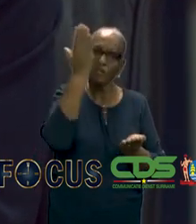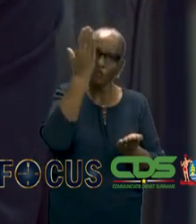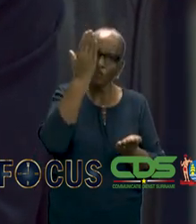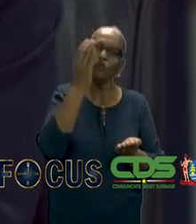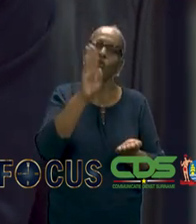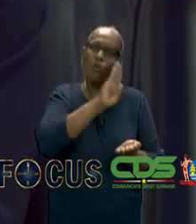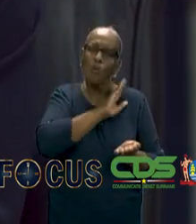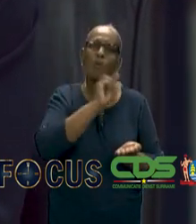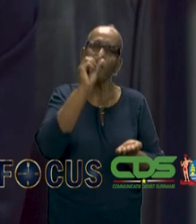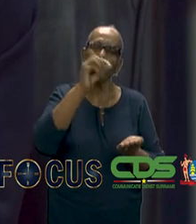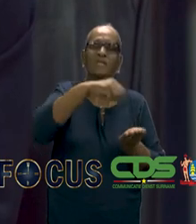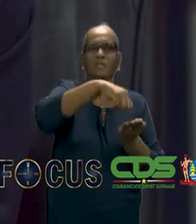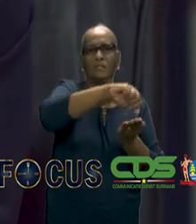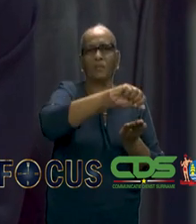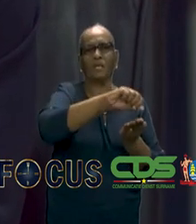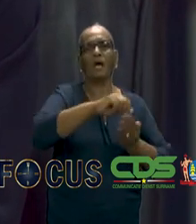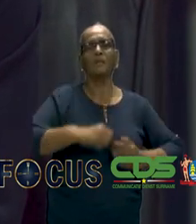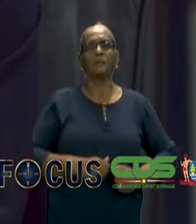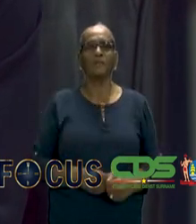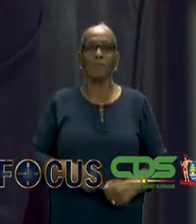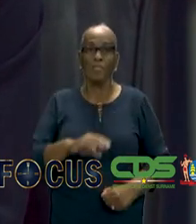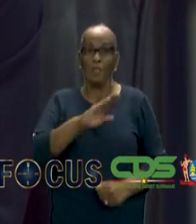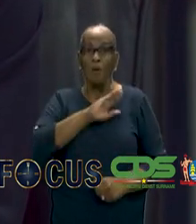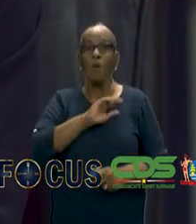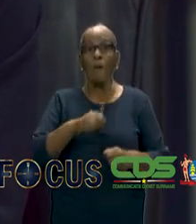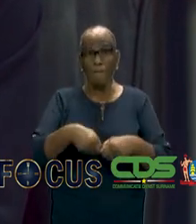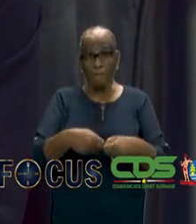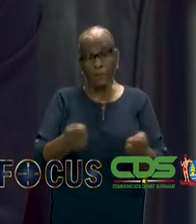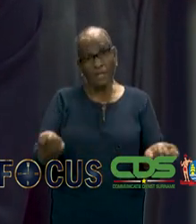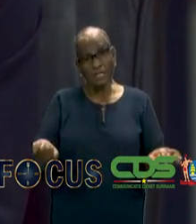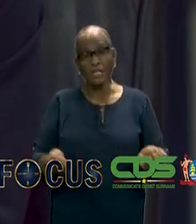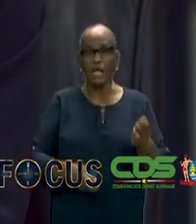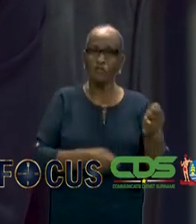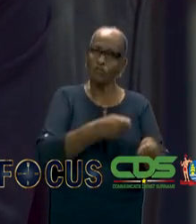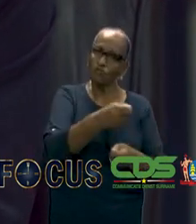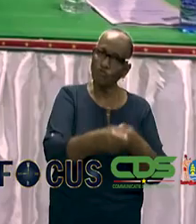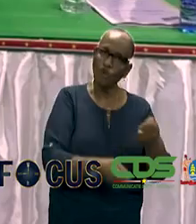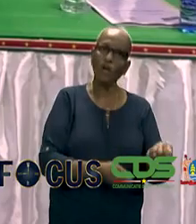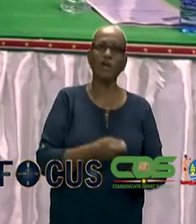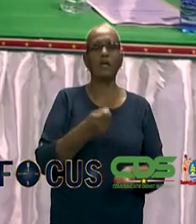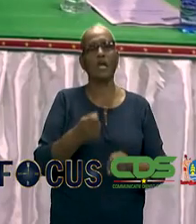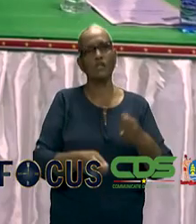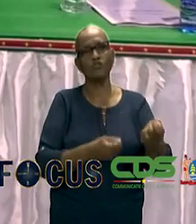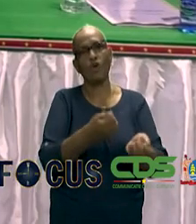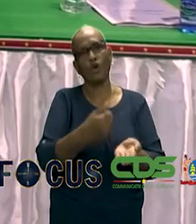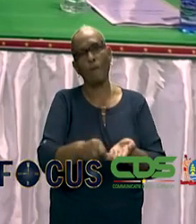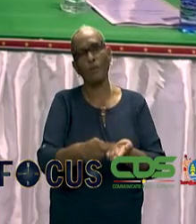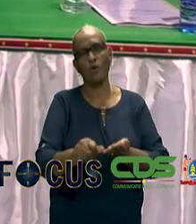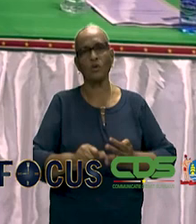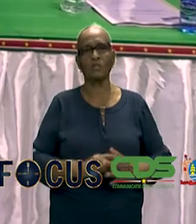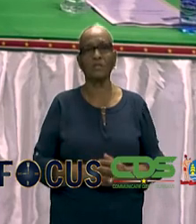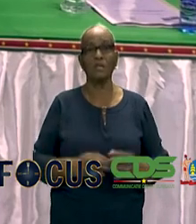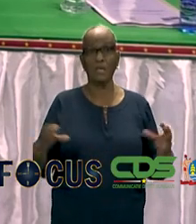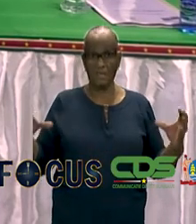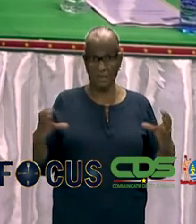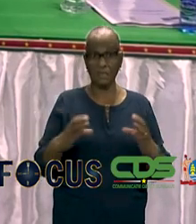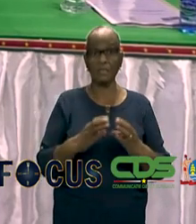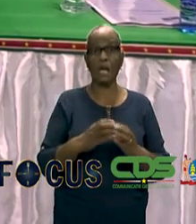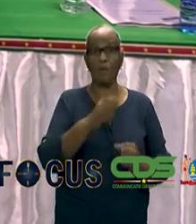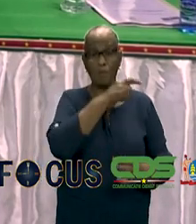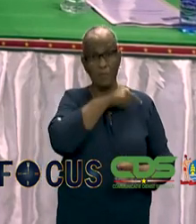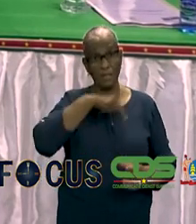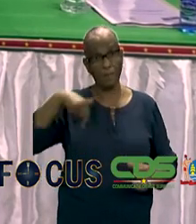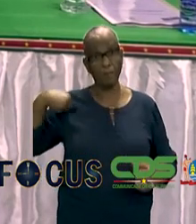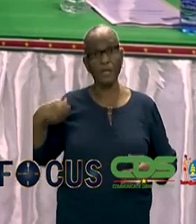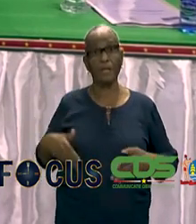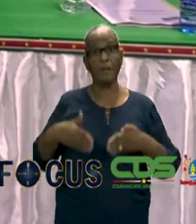in de UMC zijn er presentaties geweest over de zorginrichting en zorgbekostiging. We hebben gezamenlijk met de president een bezoek gebracht